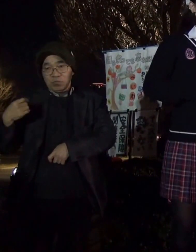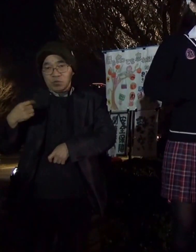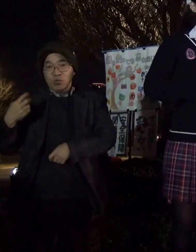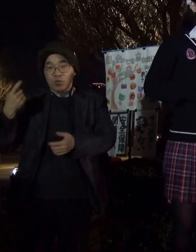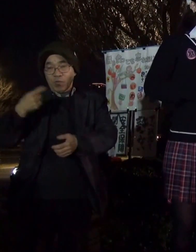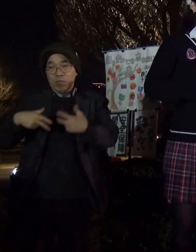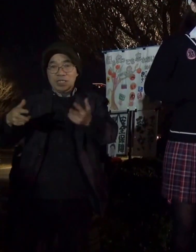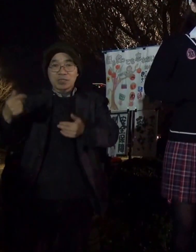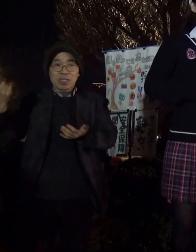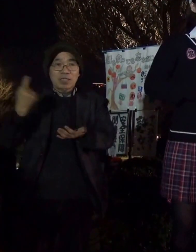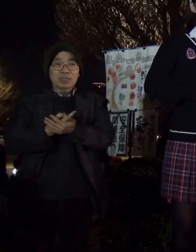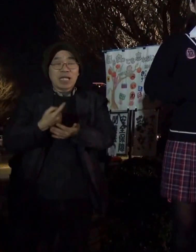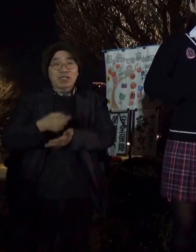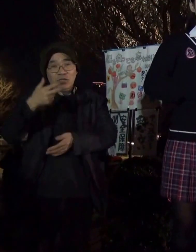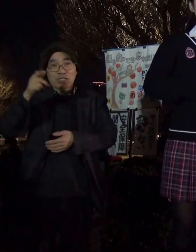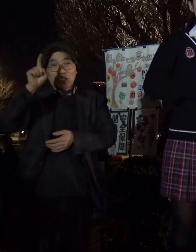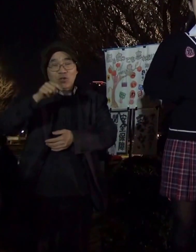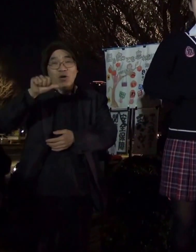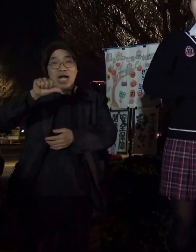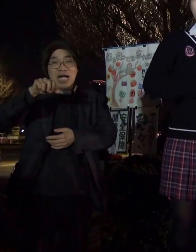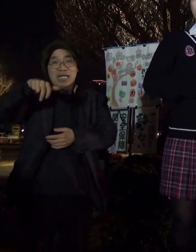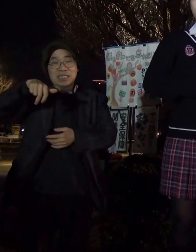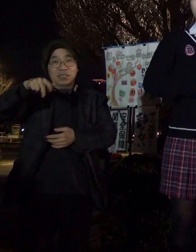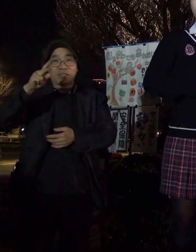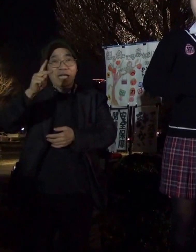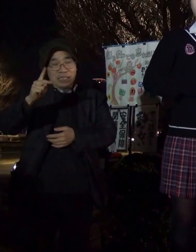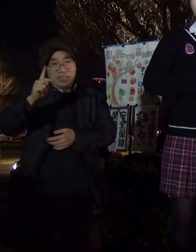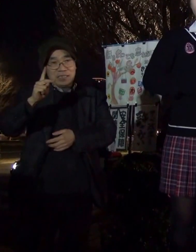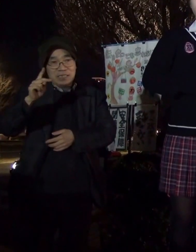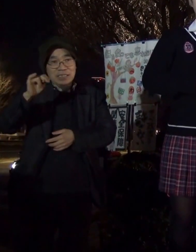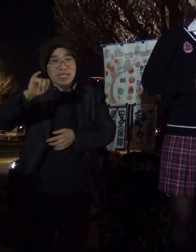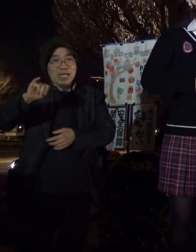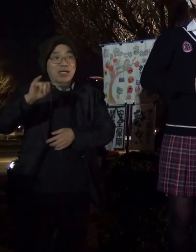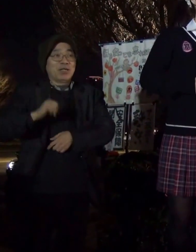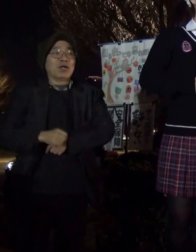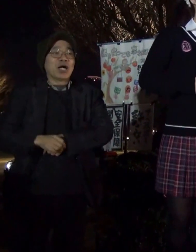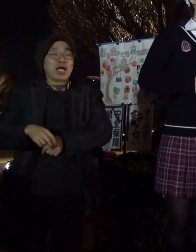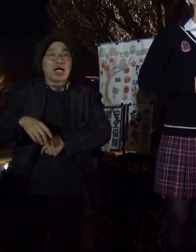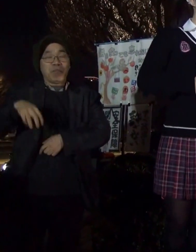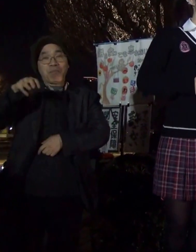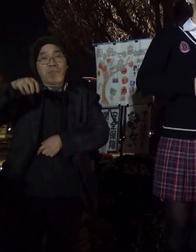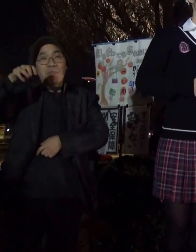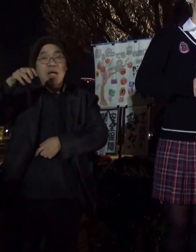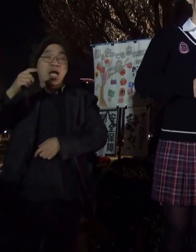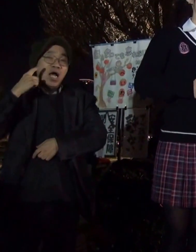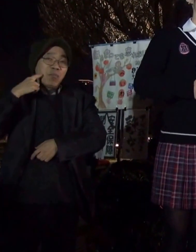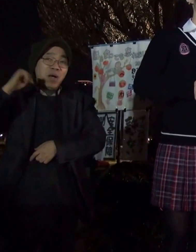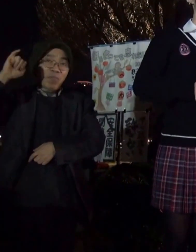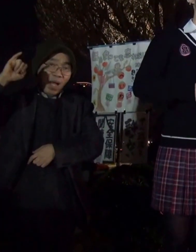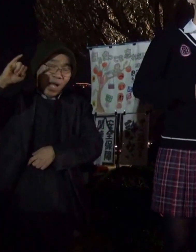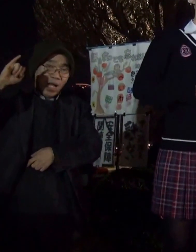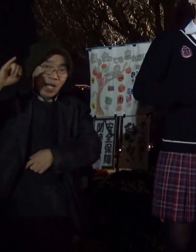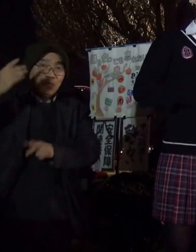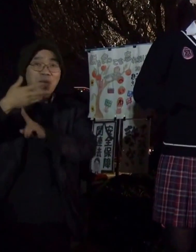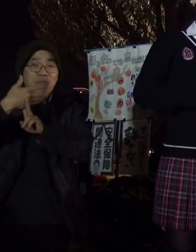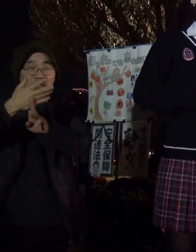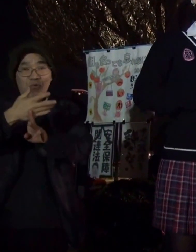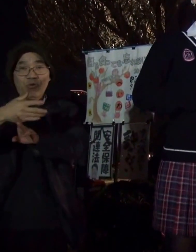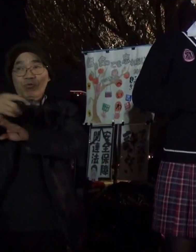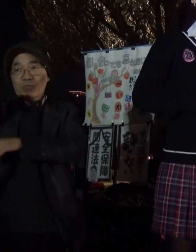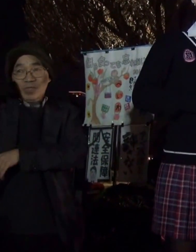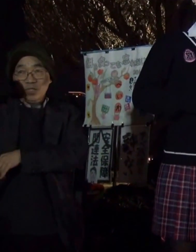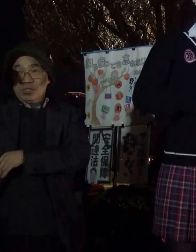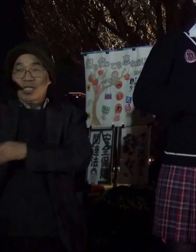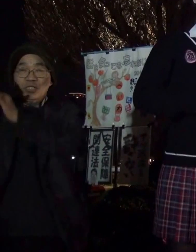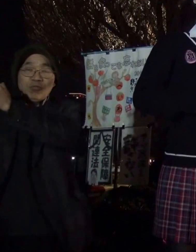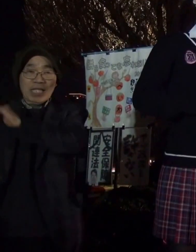っている女優の篠あすかさん、そして、ママレモの、皆さんなどなど、本当にたくさんのアーティ